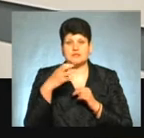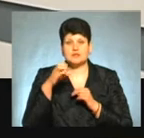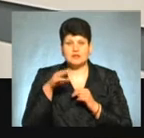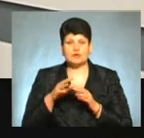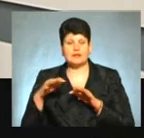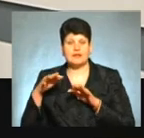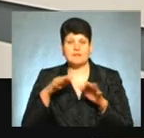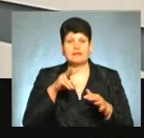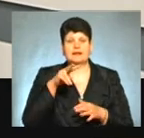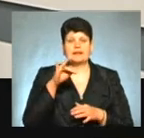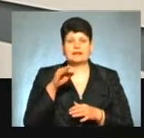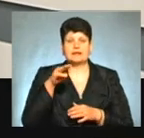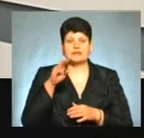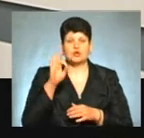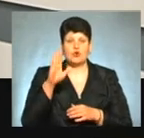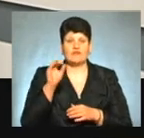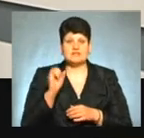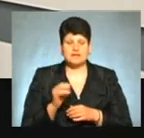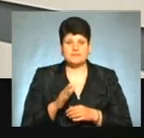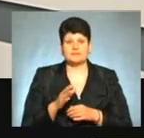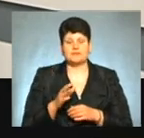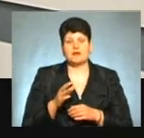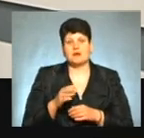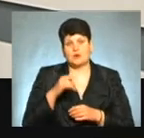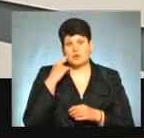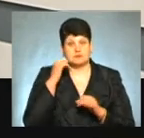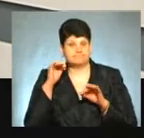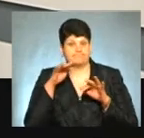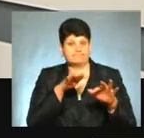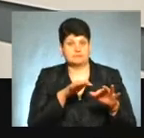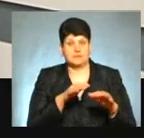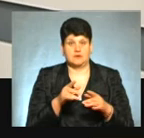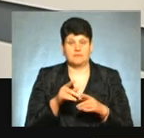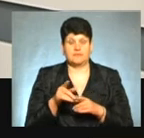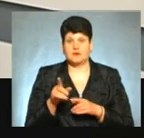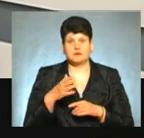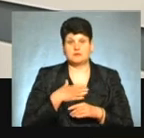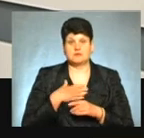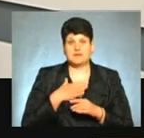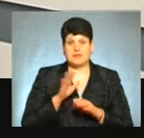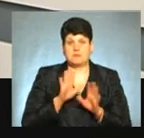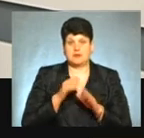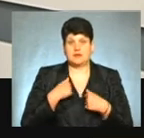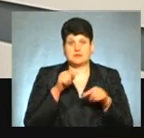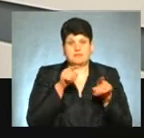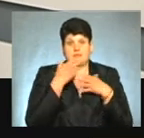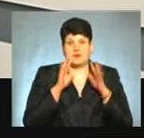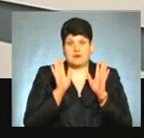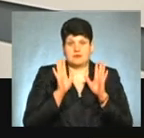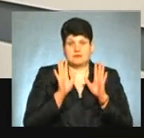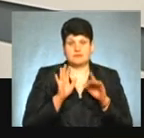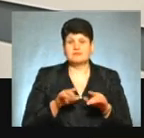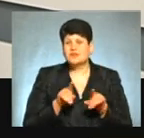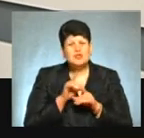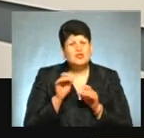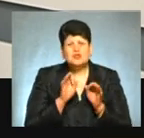Велике князівство Литовське без оголошення війни і на питання литовських послів, а що, власне, діється, говорили, це не ми, нас там немає. Тобто нічого